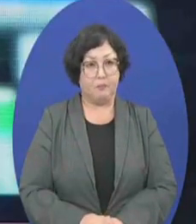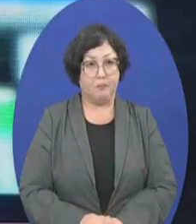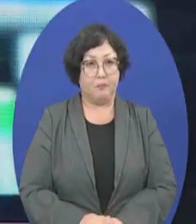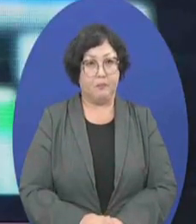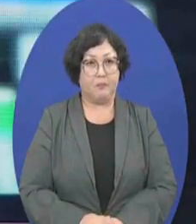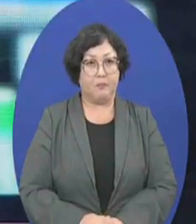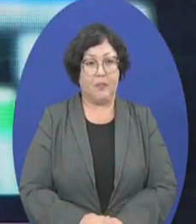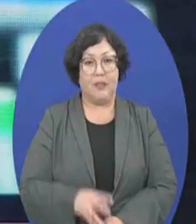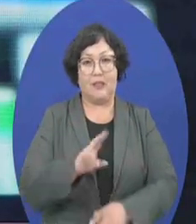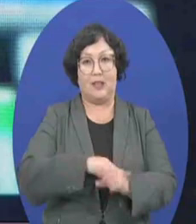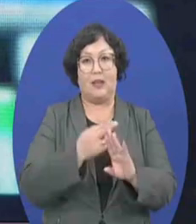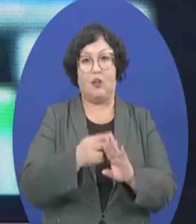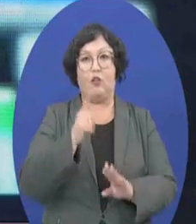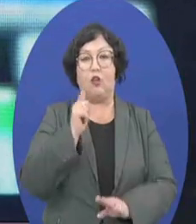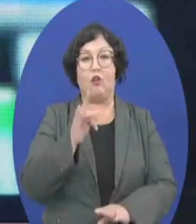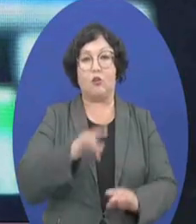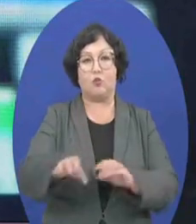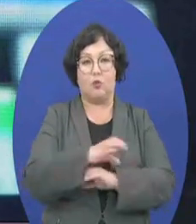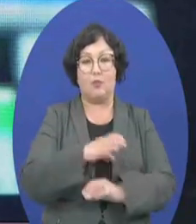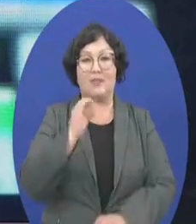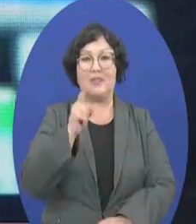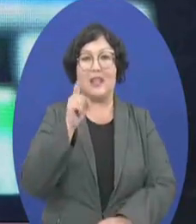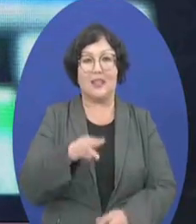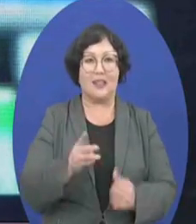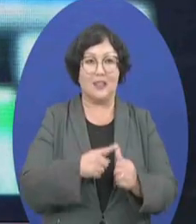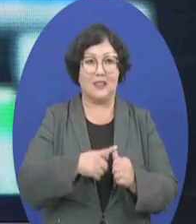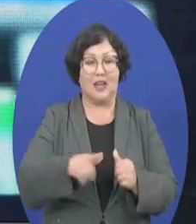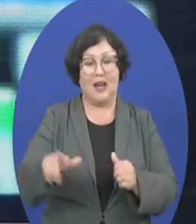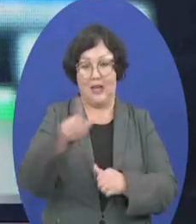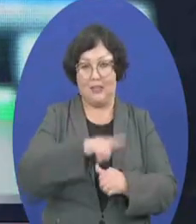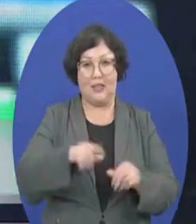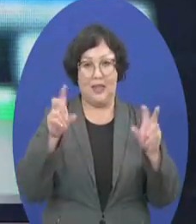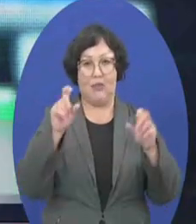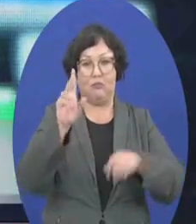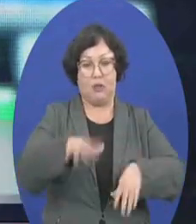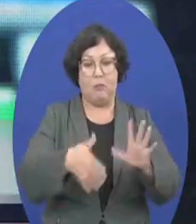Дархны хонгор сумын салхилгэд газраас 15,000 жилийн өмнө буюу мөс